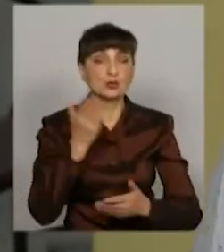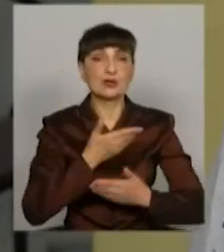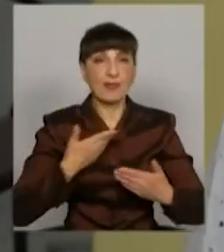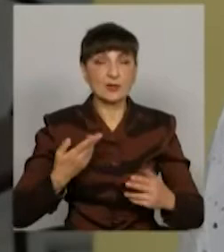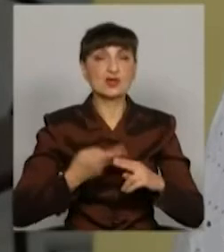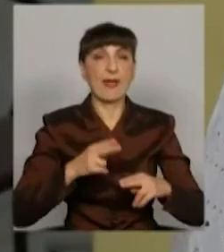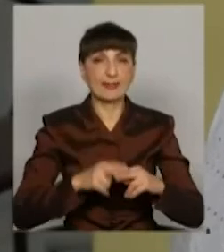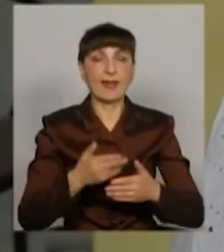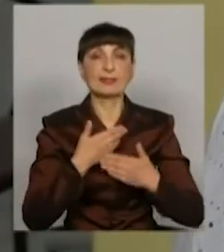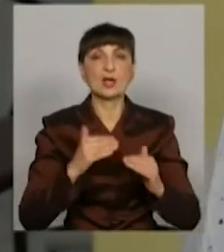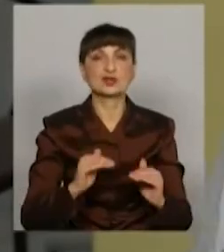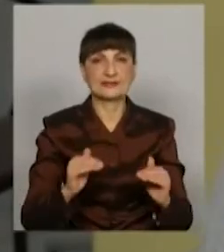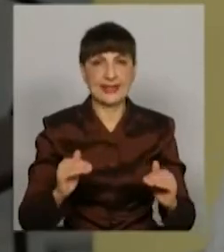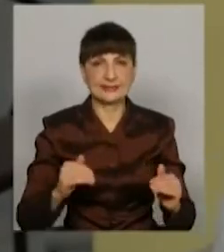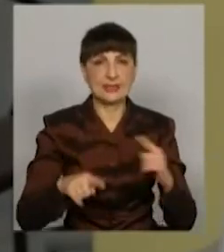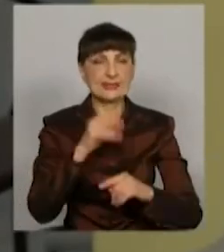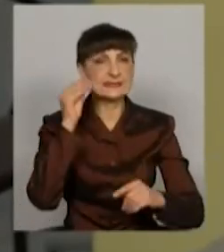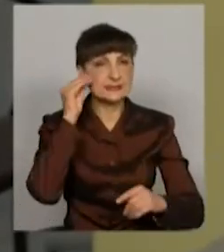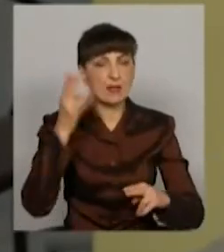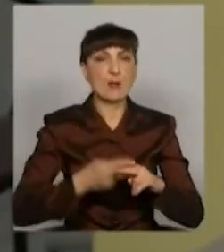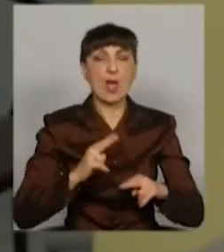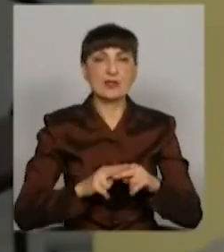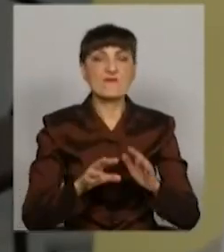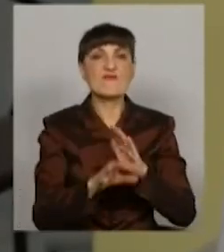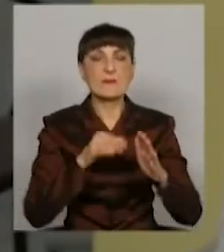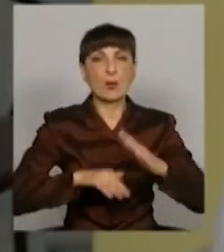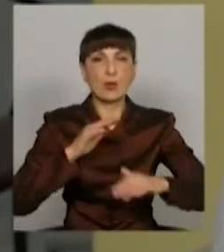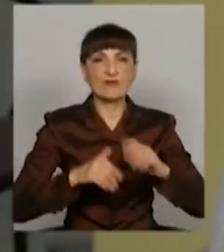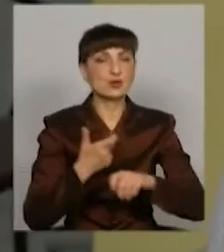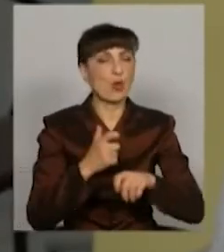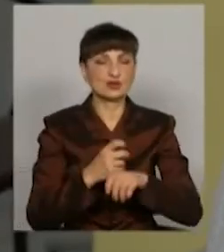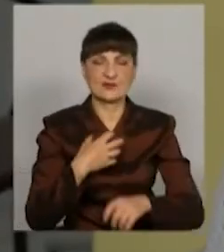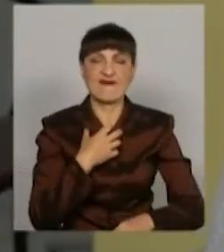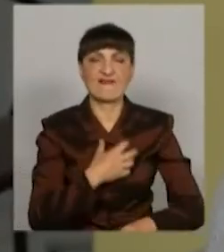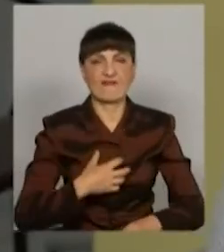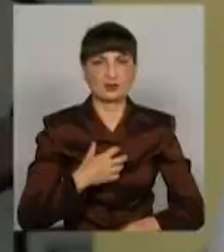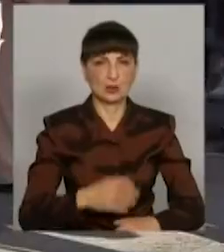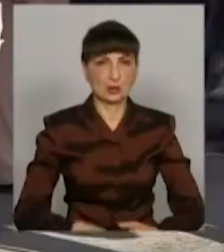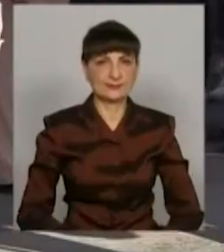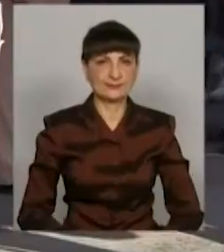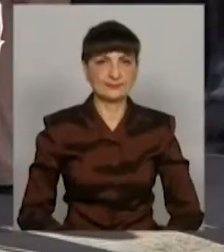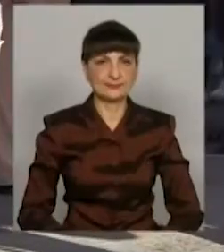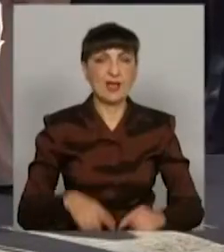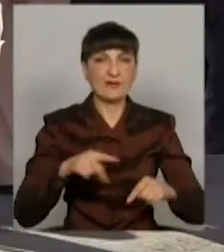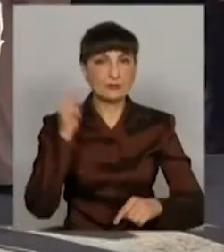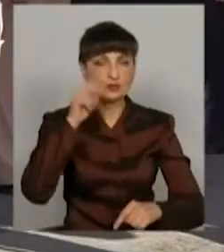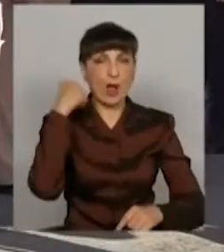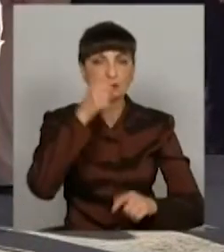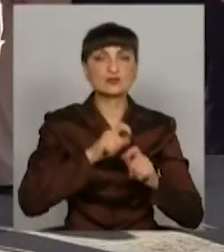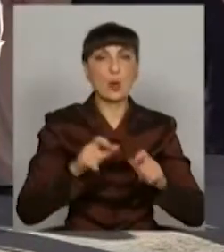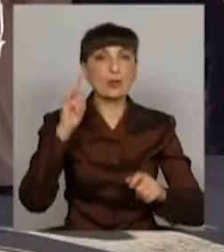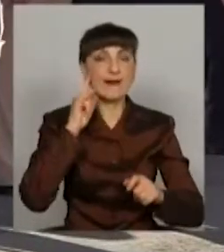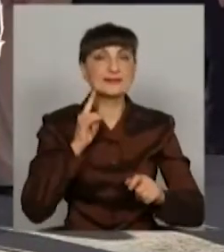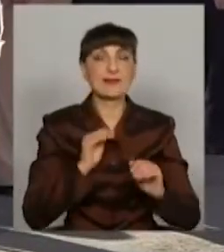наше будущее – это наши дети, их знания, и поэтому выбор профессии очень имеет большое значение. В этом учебном году в школы